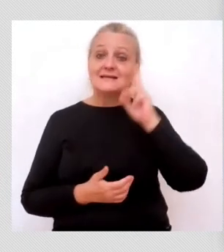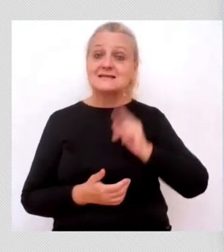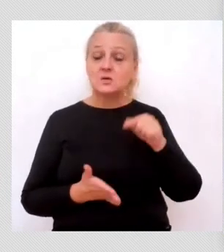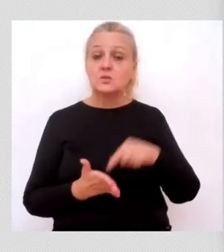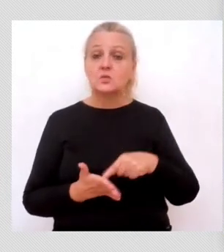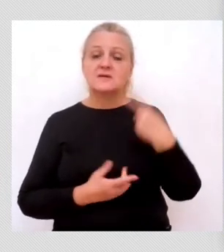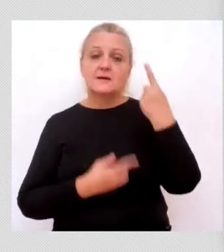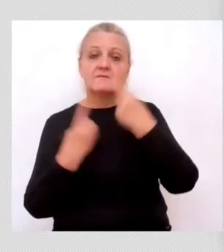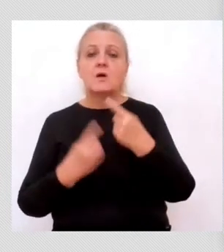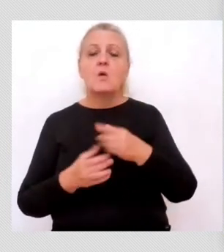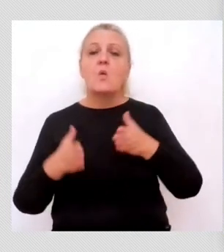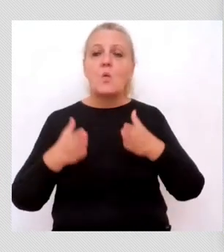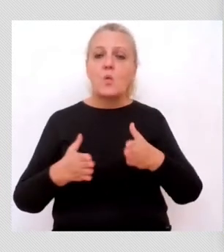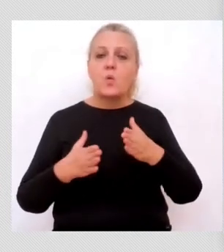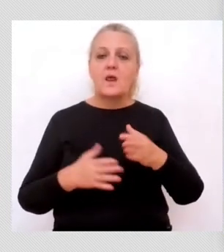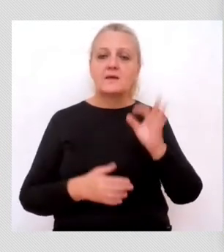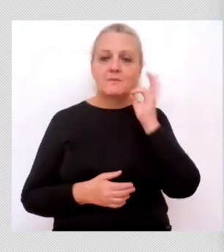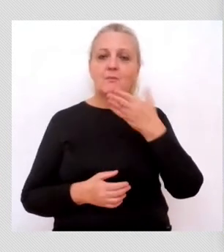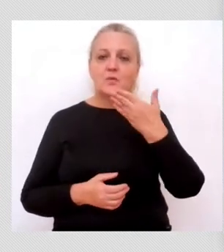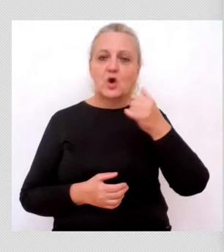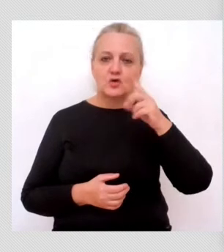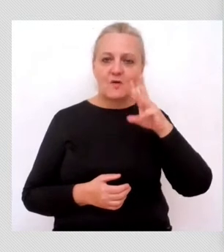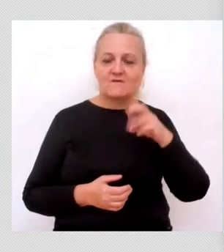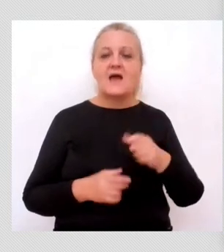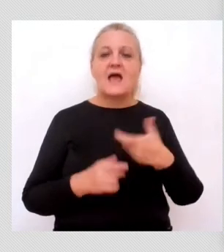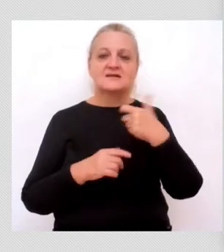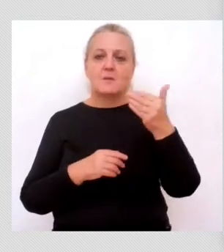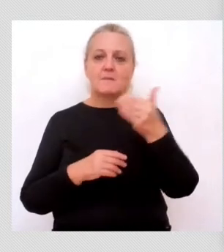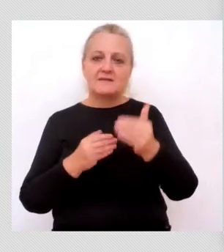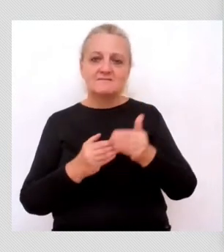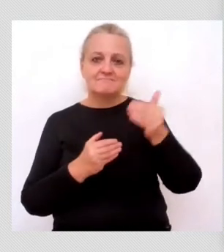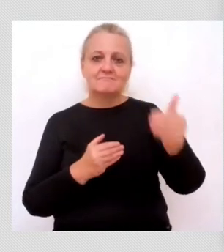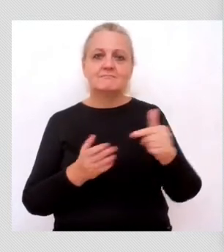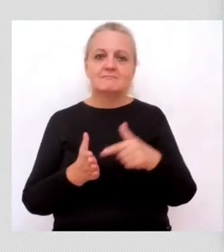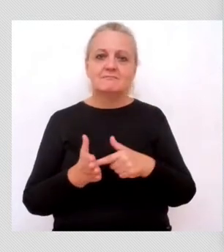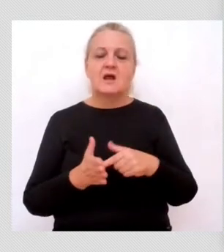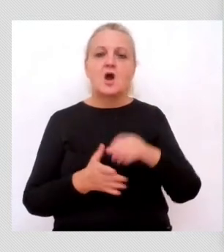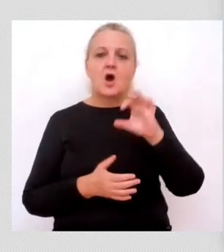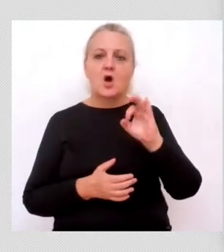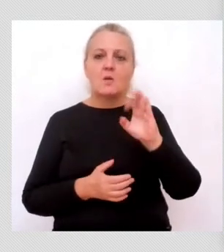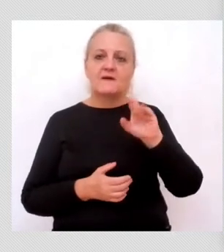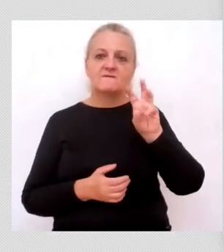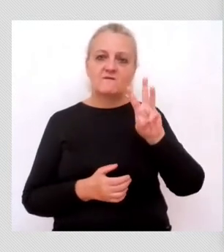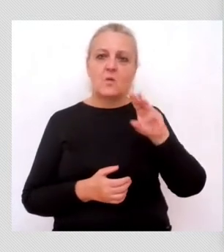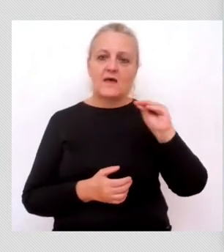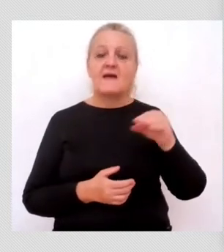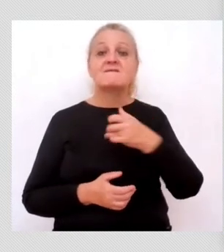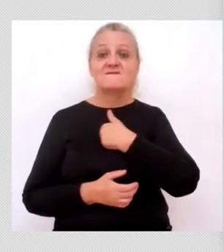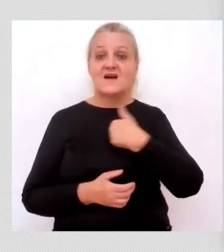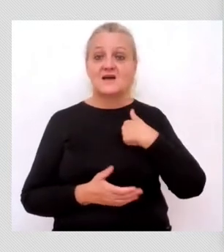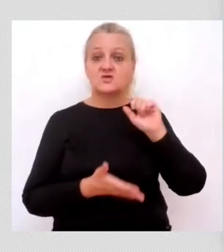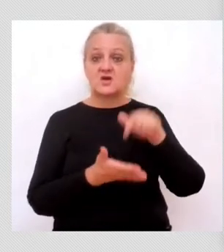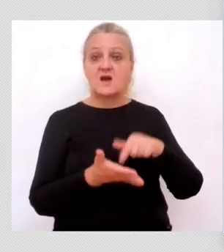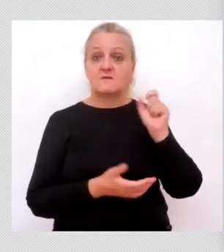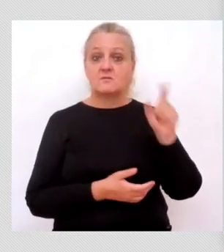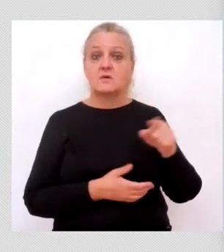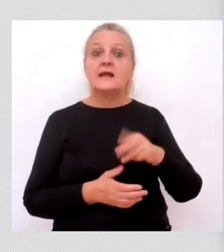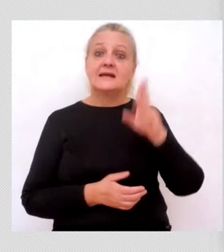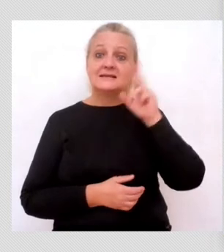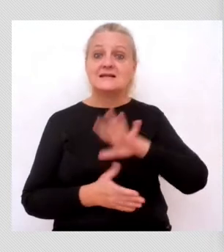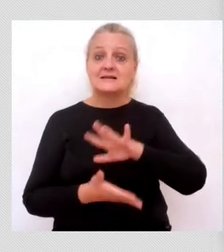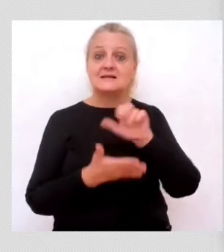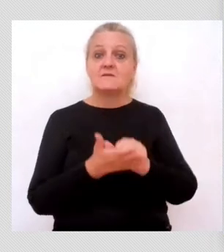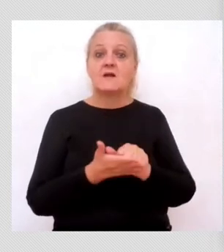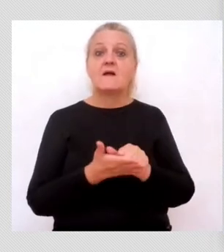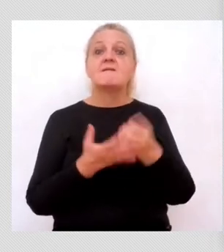pomyślałem ulica Miodowa, ale myślałem o 100 metrów dalej i pomyślałem o OBWE. W Warszawie mieści się instytucja, która zajmuje się